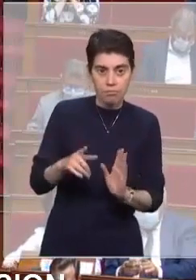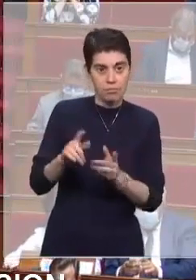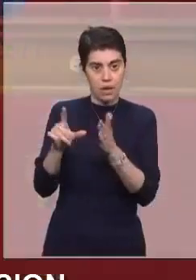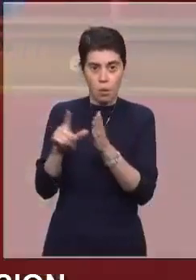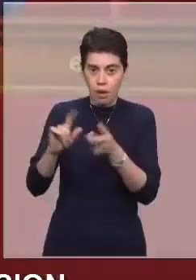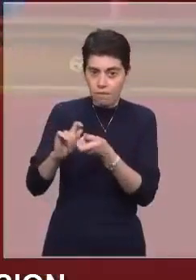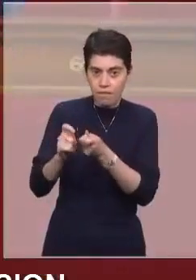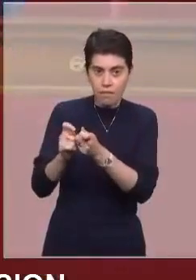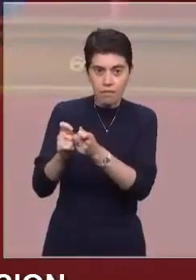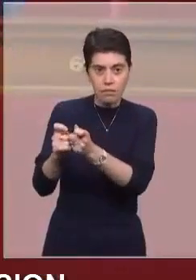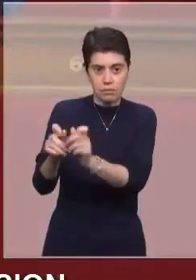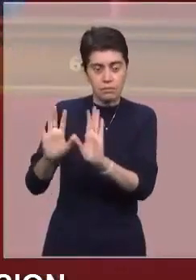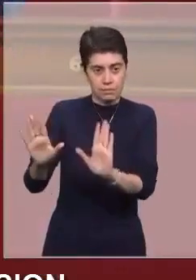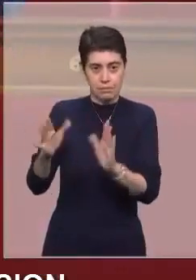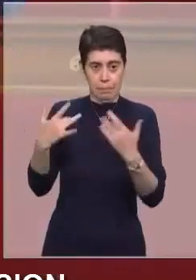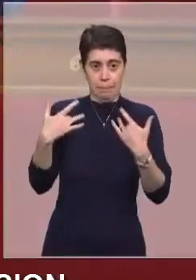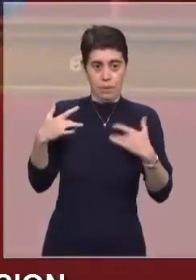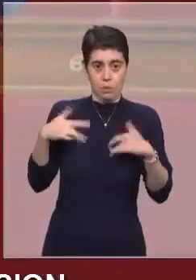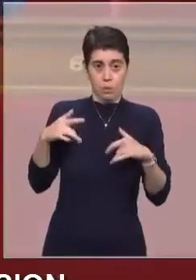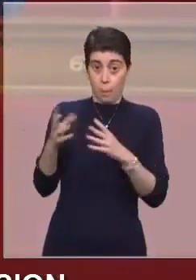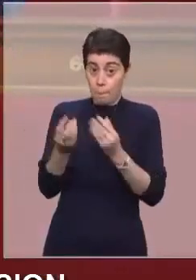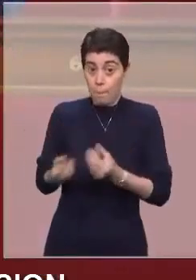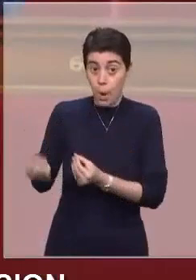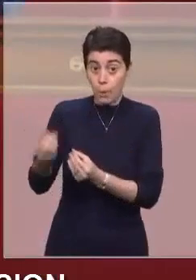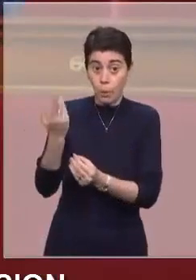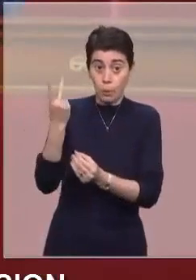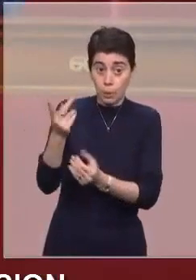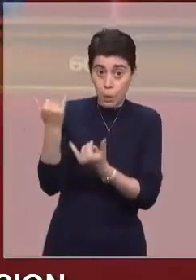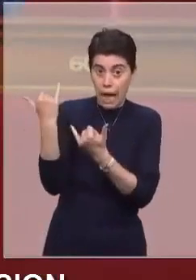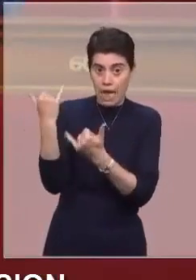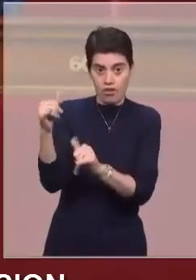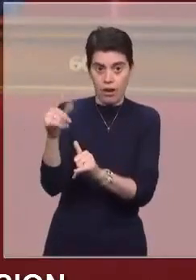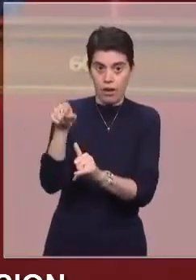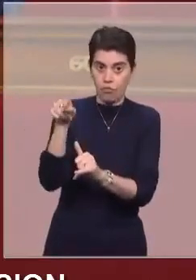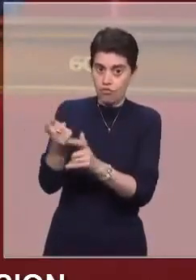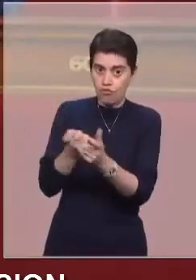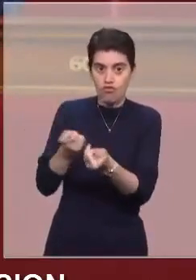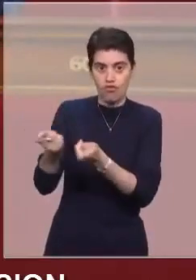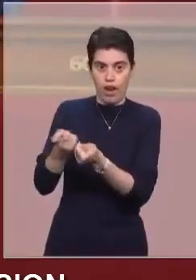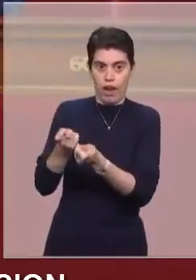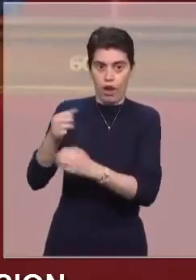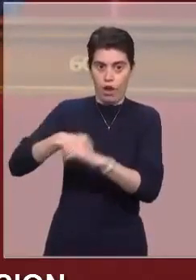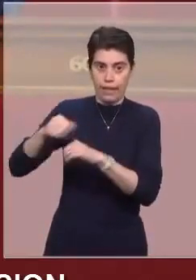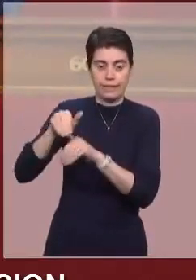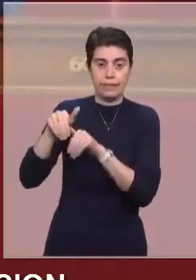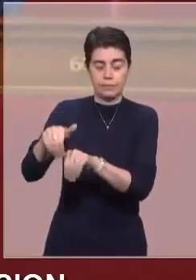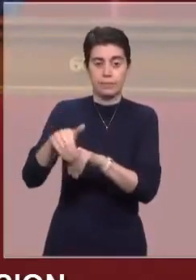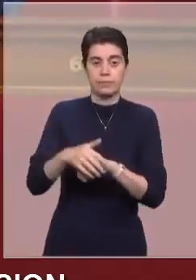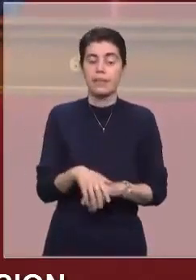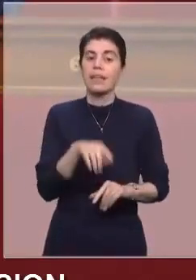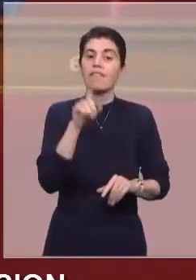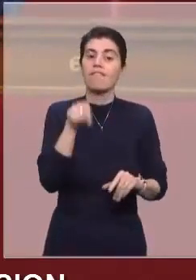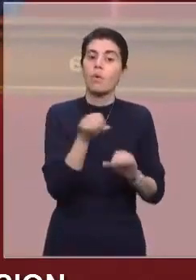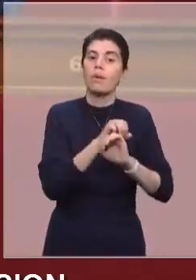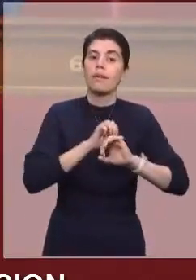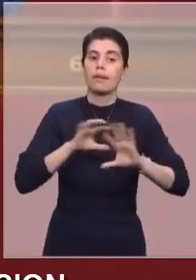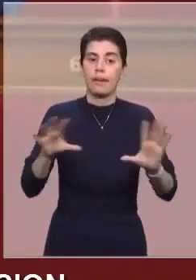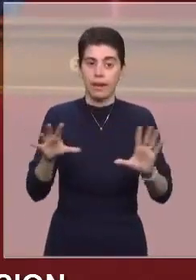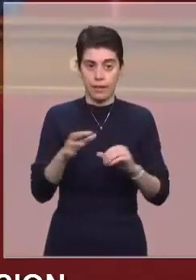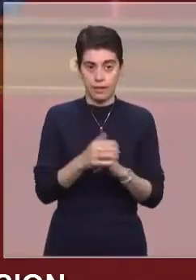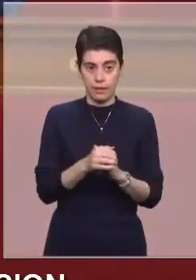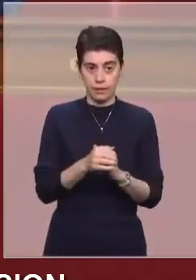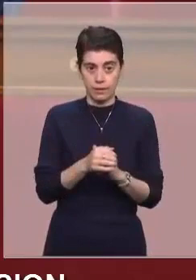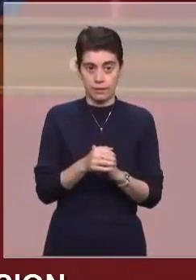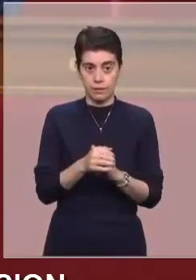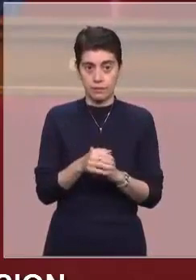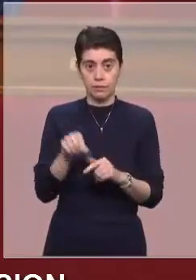Algérie. Seul le peuple algérien est maître de son destin. Mais nous devons être clairs sur la condamnation de la répression